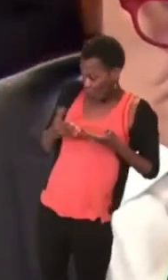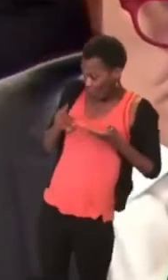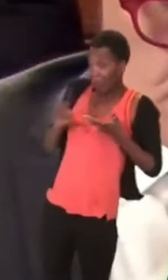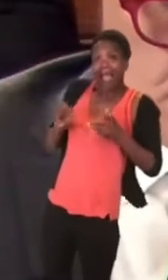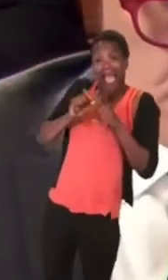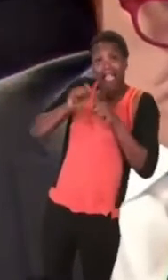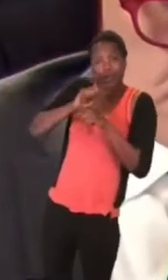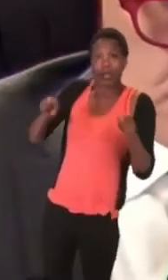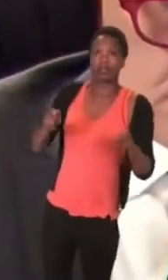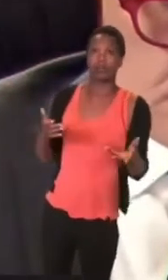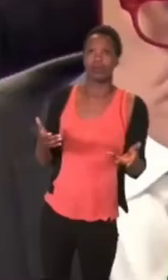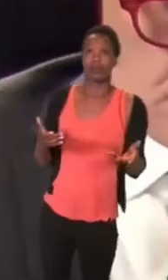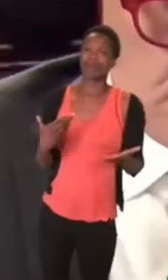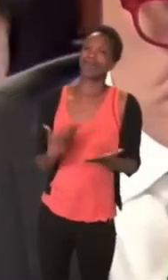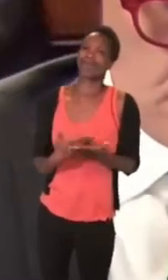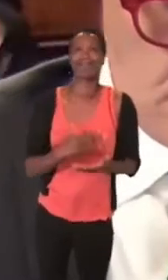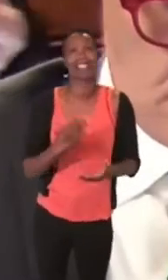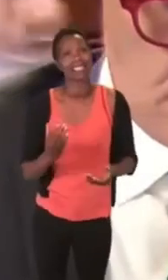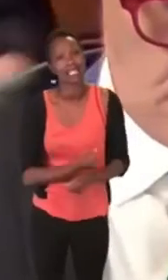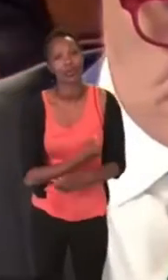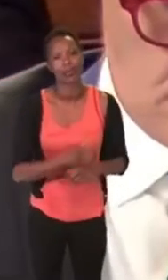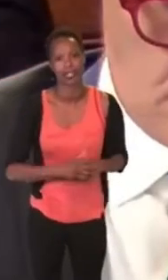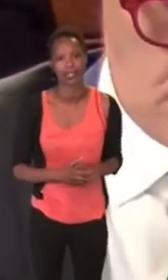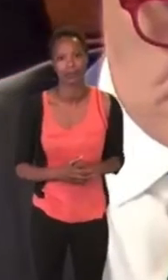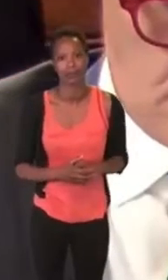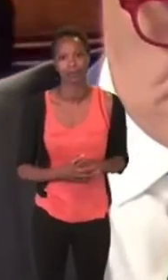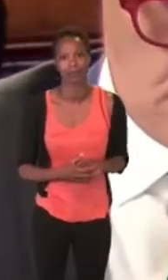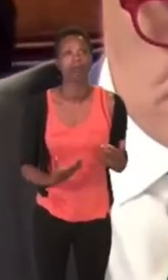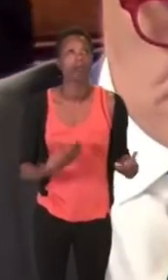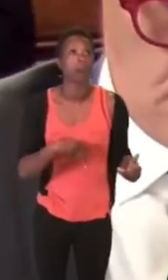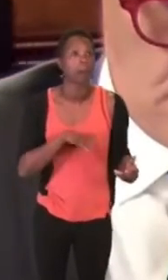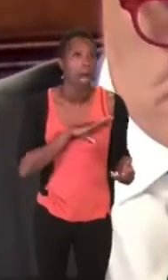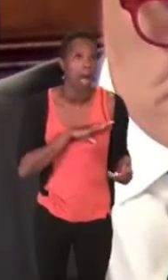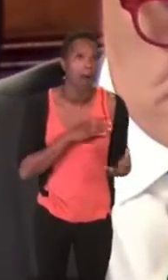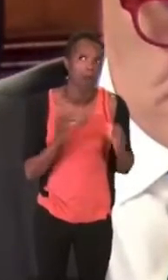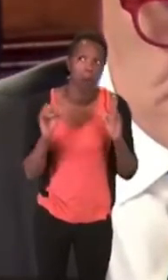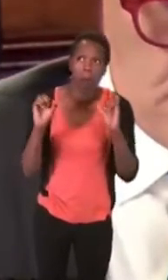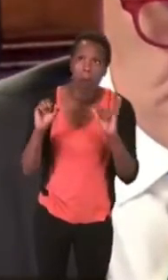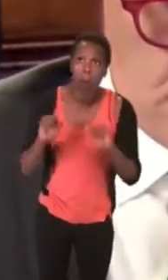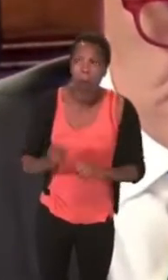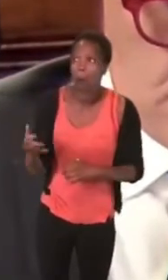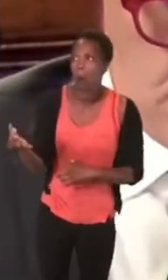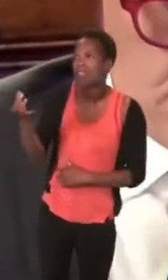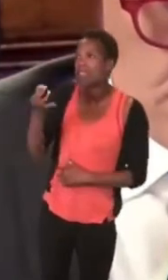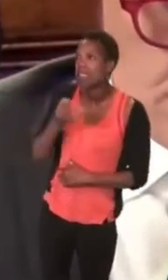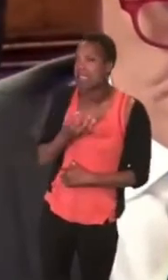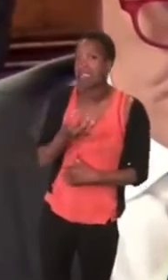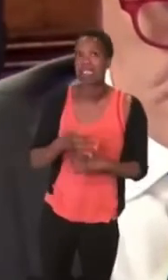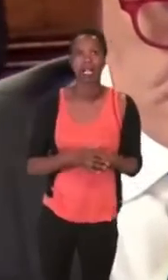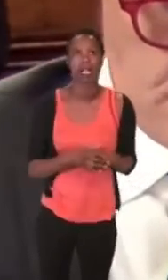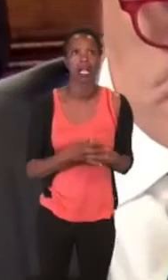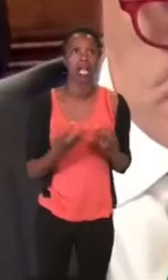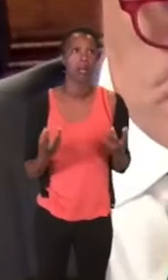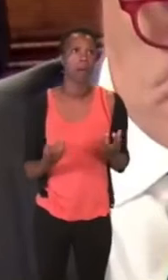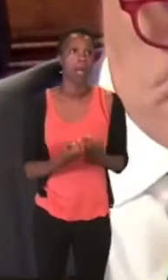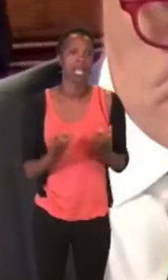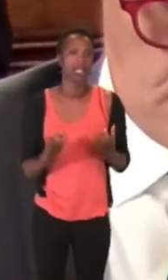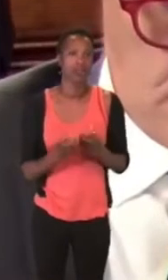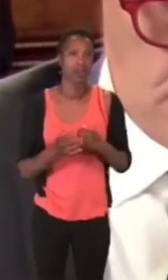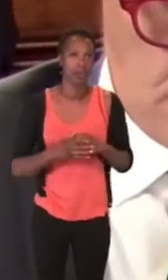c'est dommage, car vous auriez pu dire que le premier CADA de France